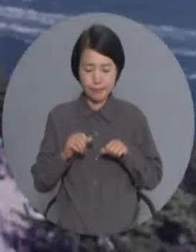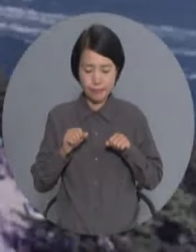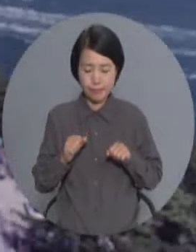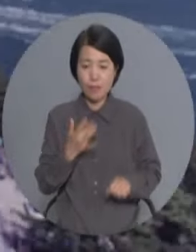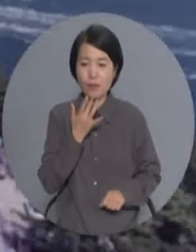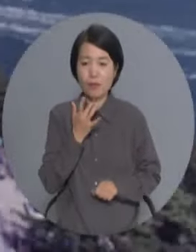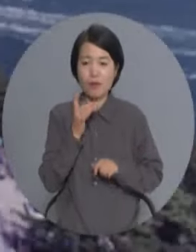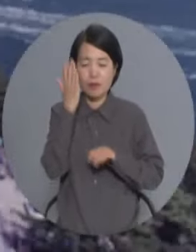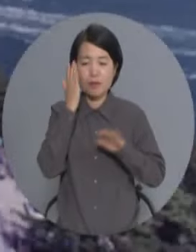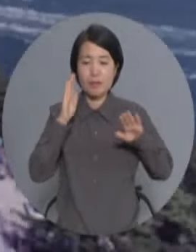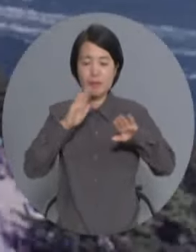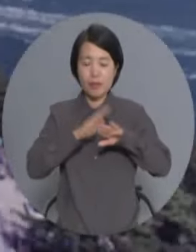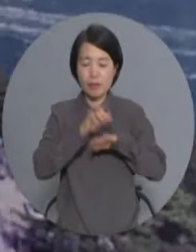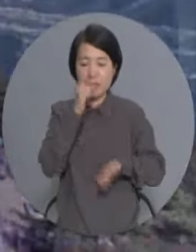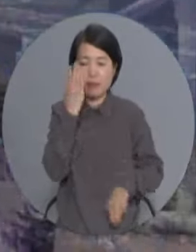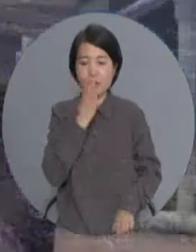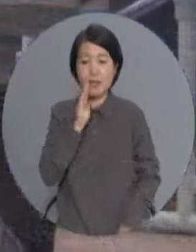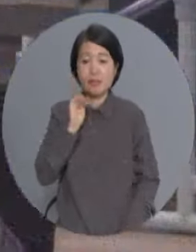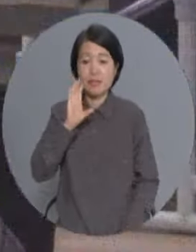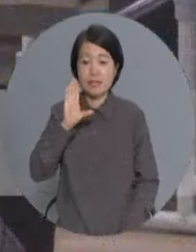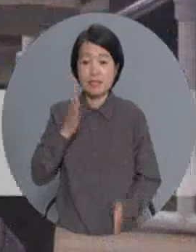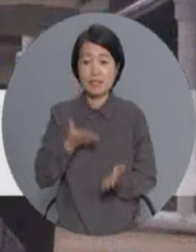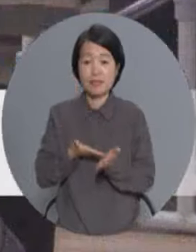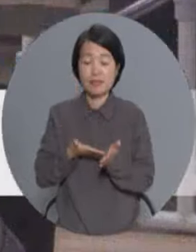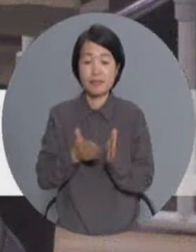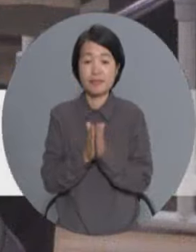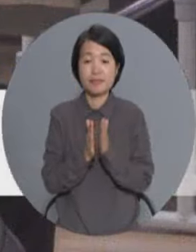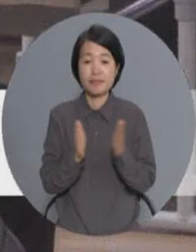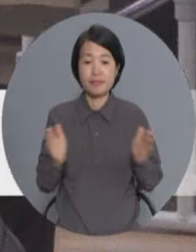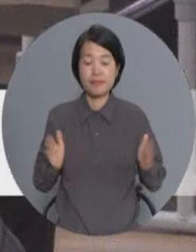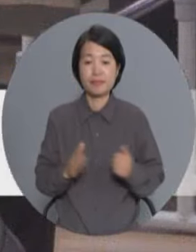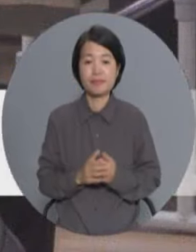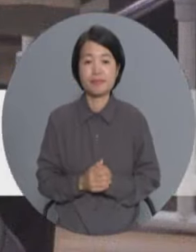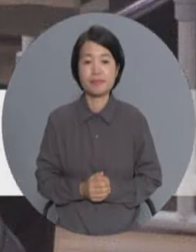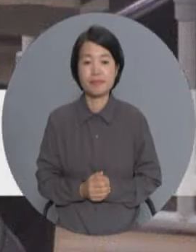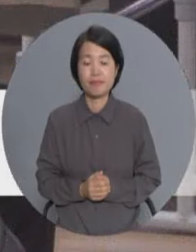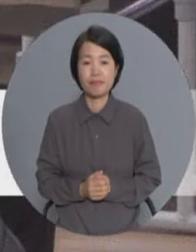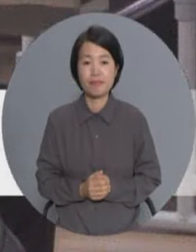안녕하십니까. 화요일 밤 여수 MBC 뉴스데스크입니다.